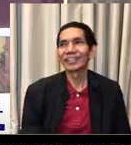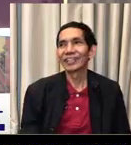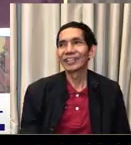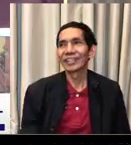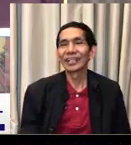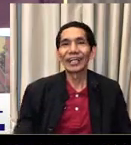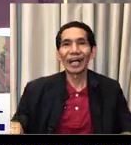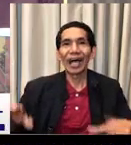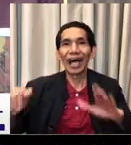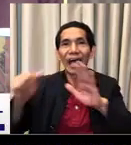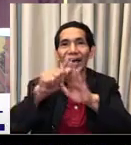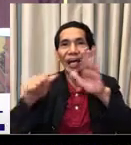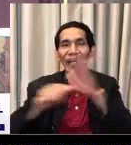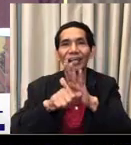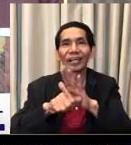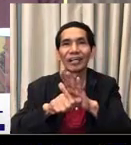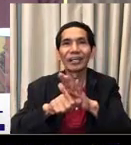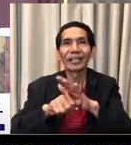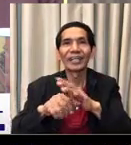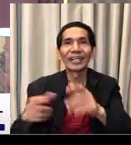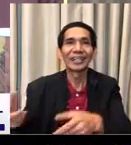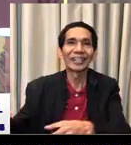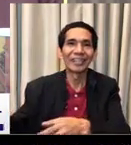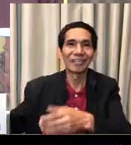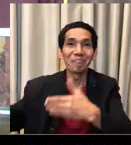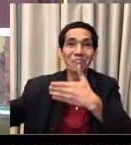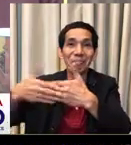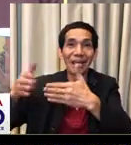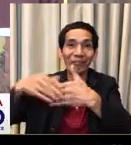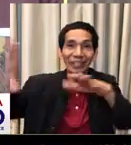Si Attorney Chris Tenorio ay nakalawit na.